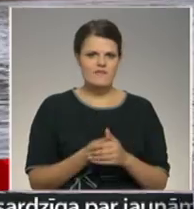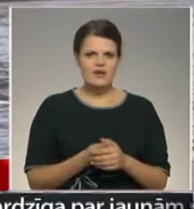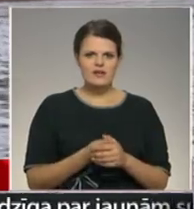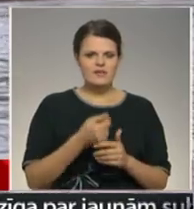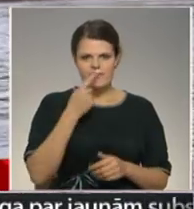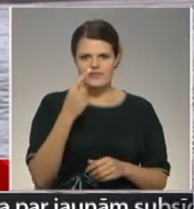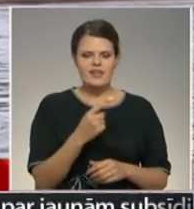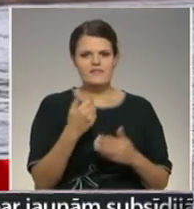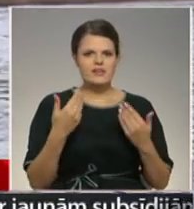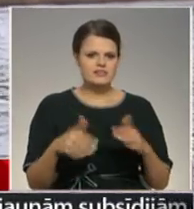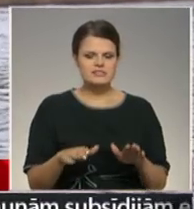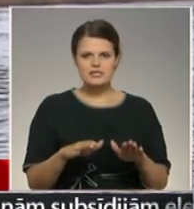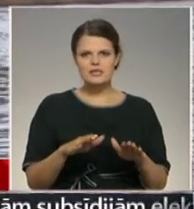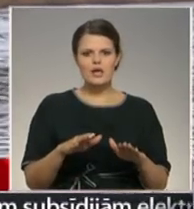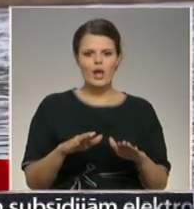Neviens jau